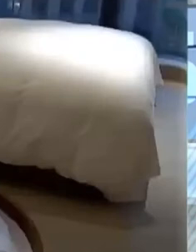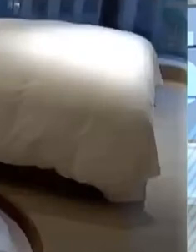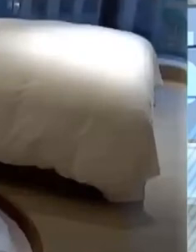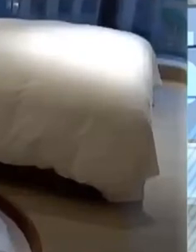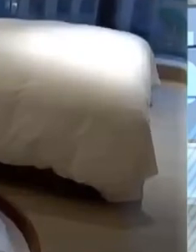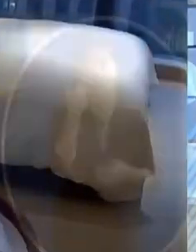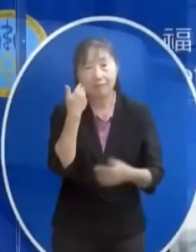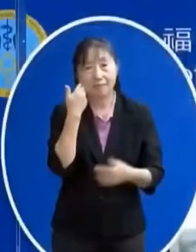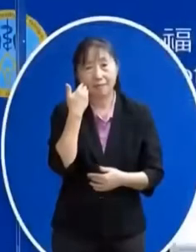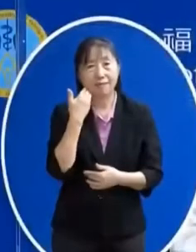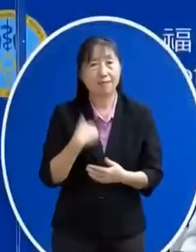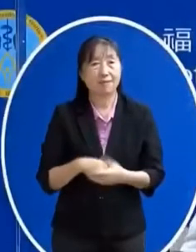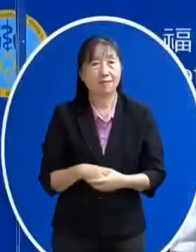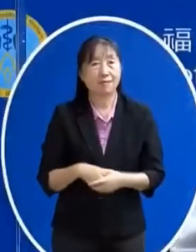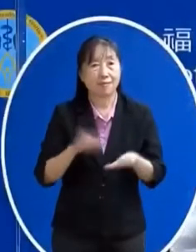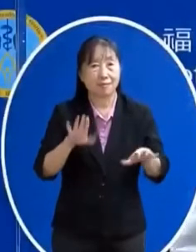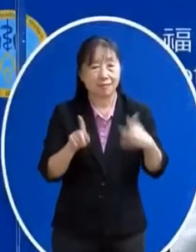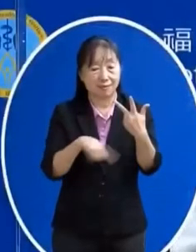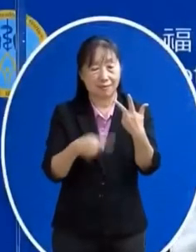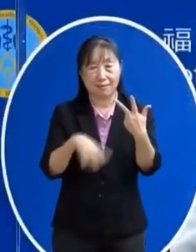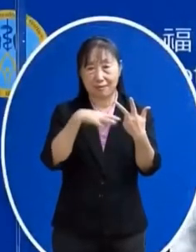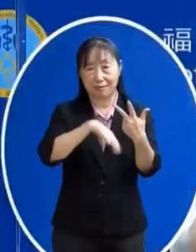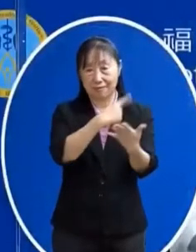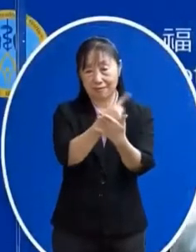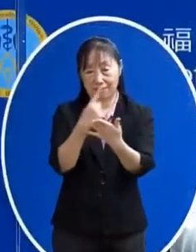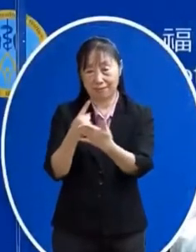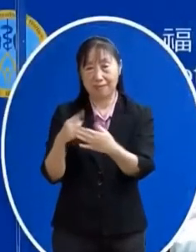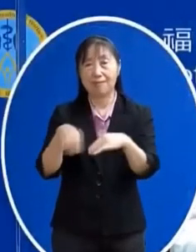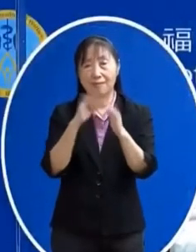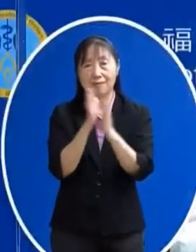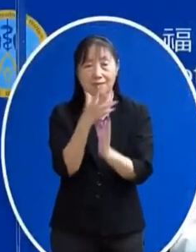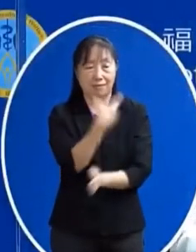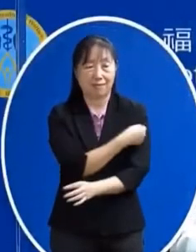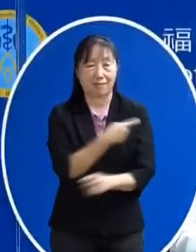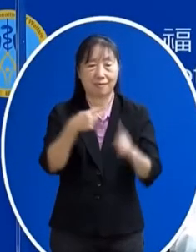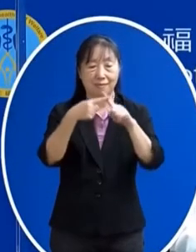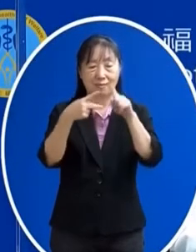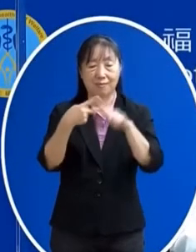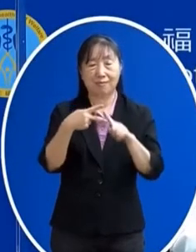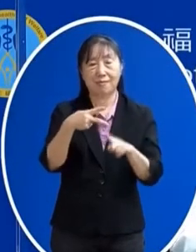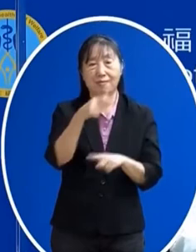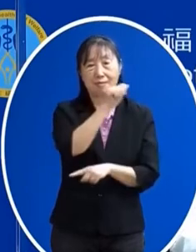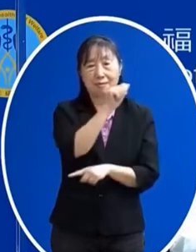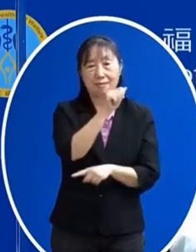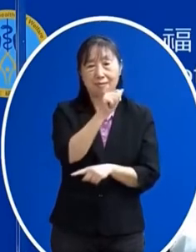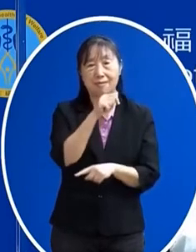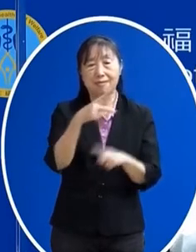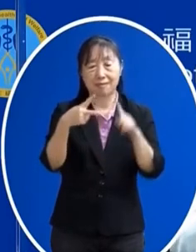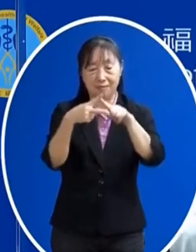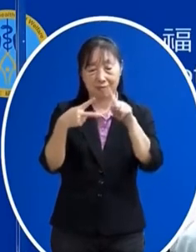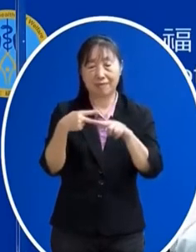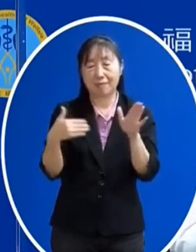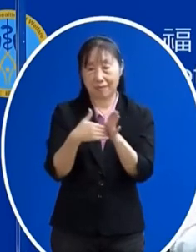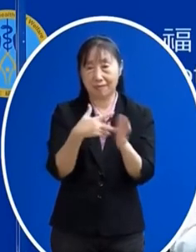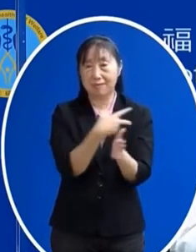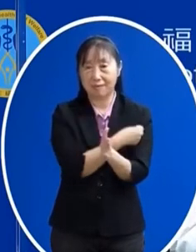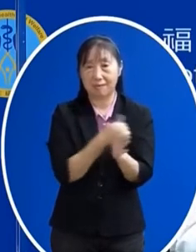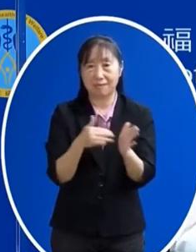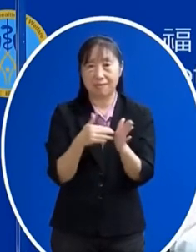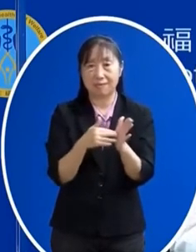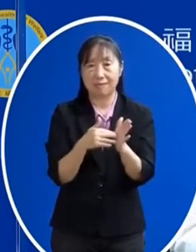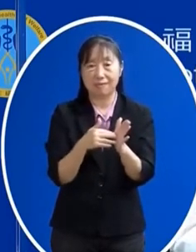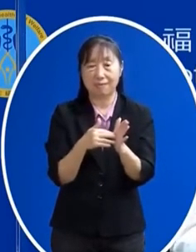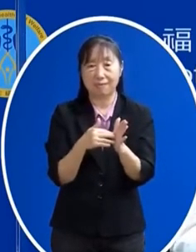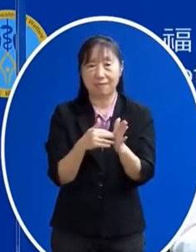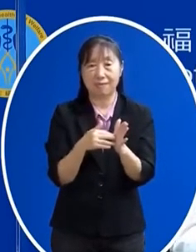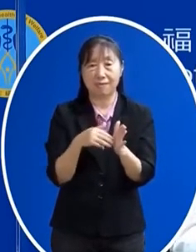科兴。 今天的七例，每一例都有接种过两剂的 AZ， 两剂的疫苗了哈。那其